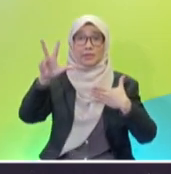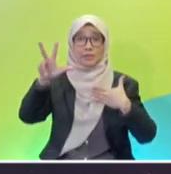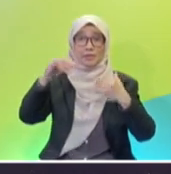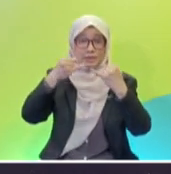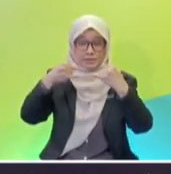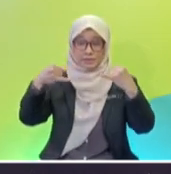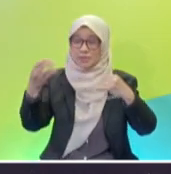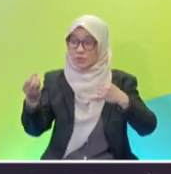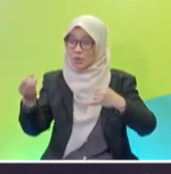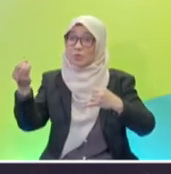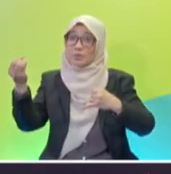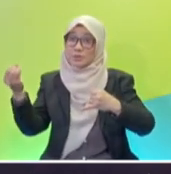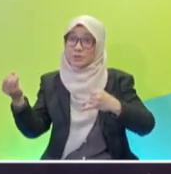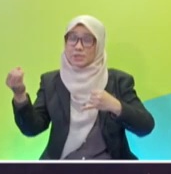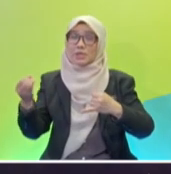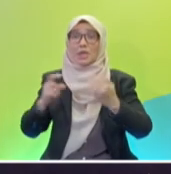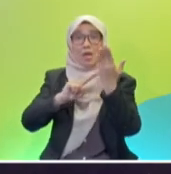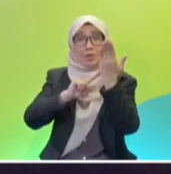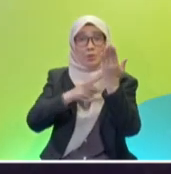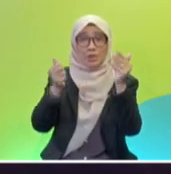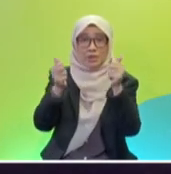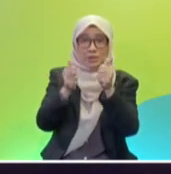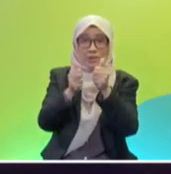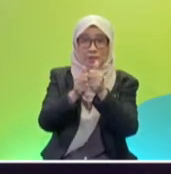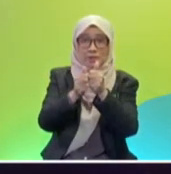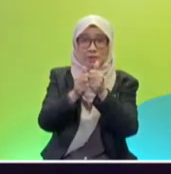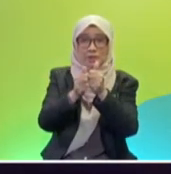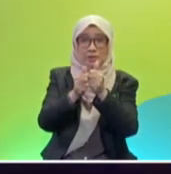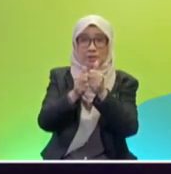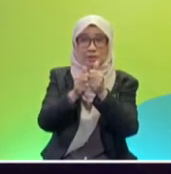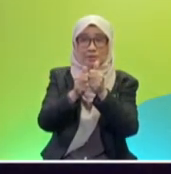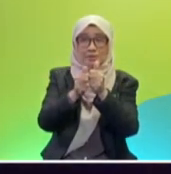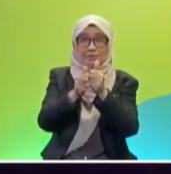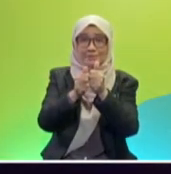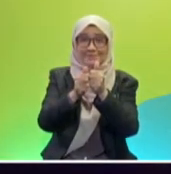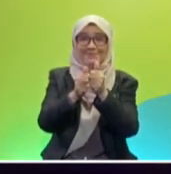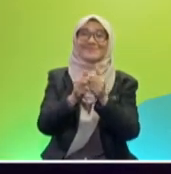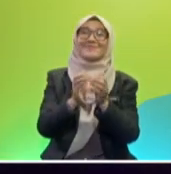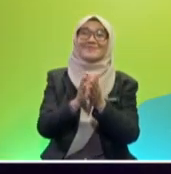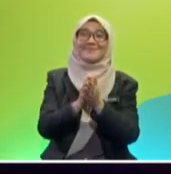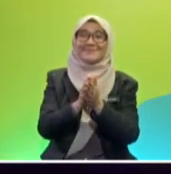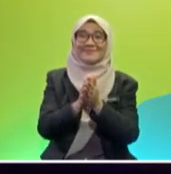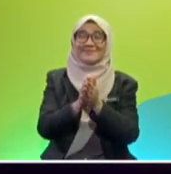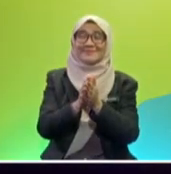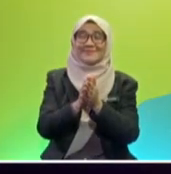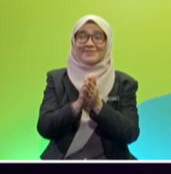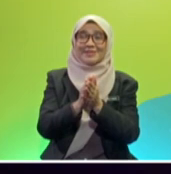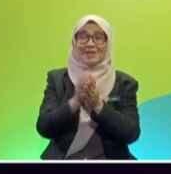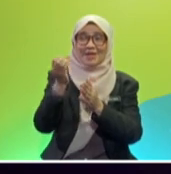tiga jenis objek cikgu. Ya, ya. Kita mulakan dengan objek. Semakin misteri dah cikgu. Semakin misteri. Tak apa, membantu